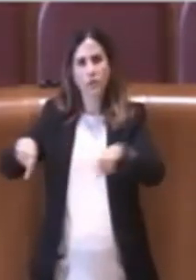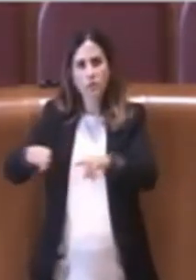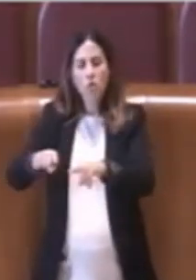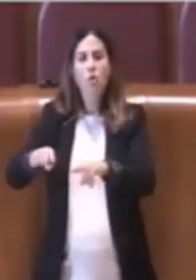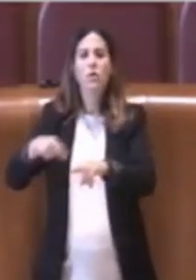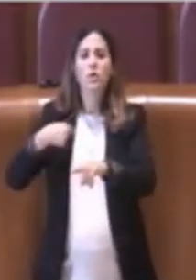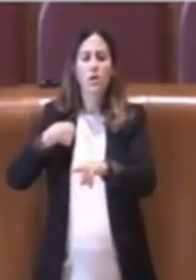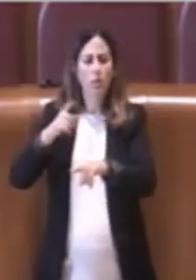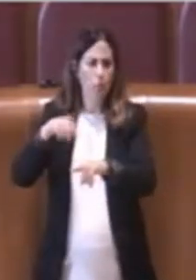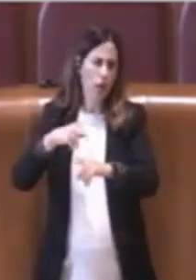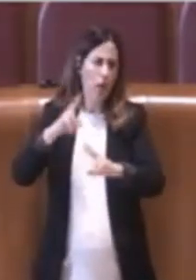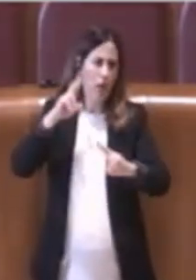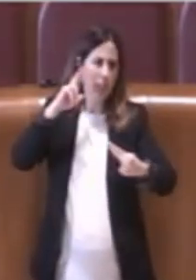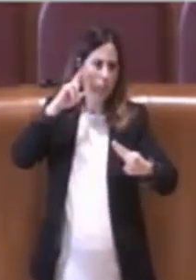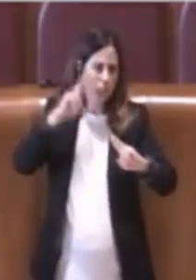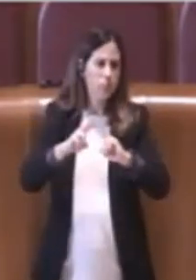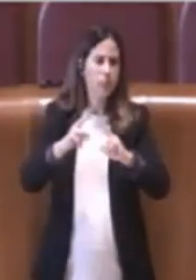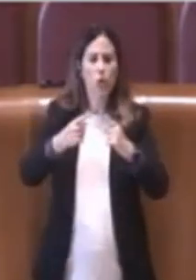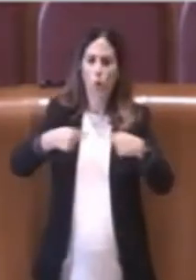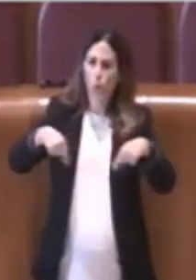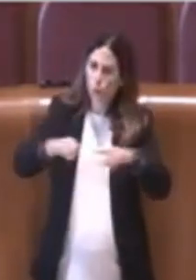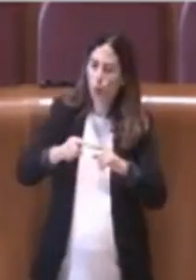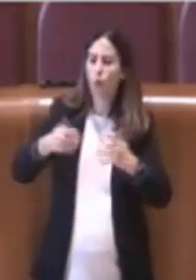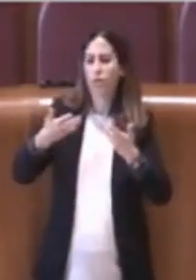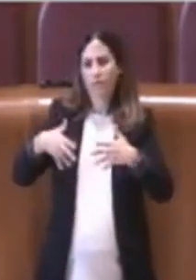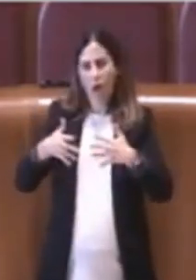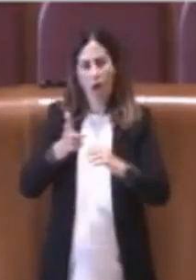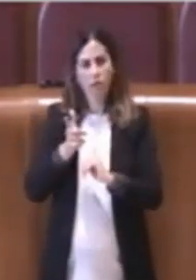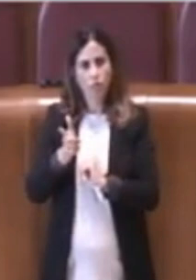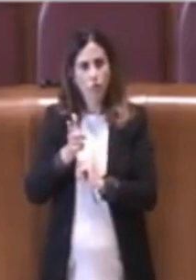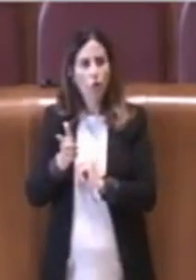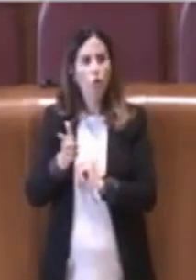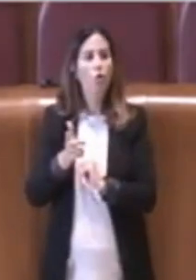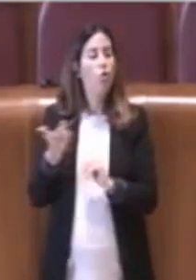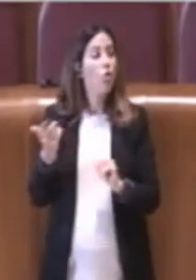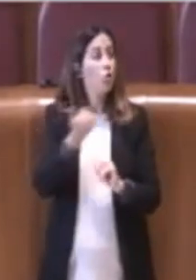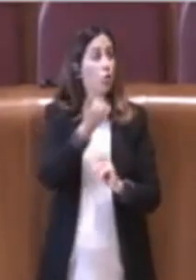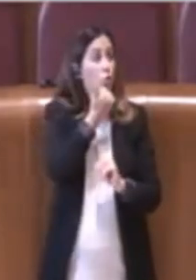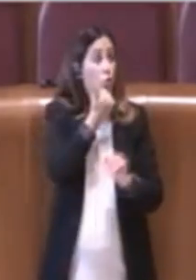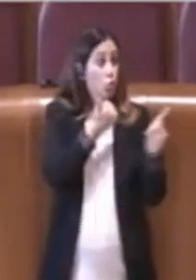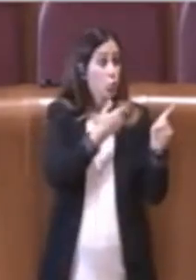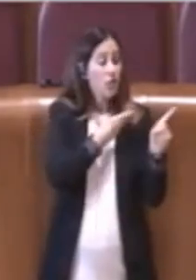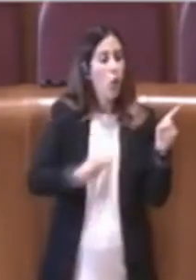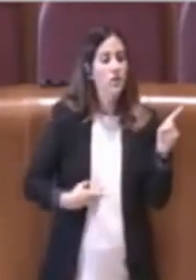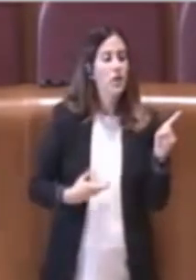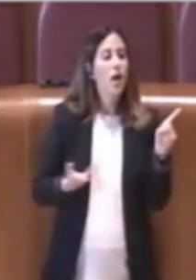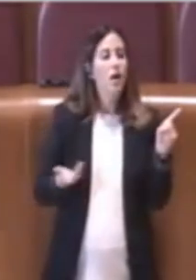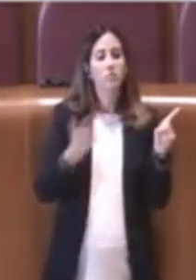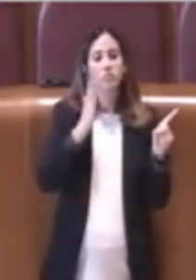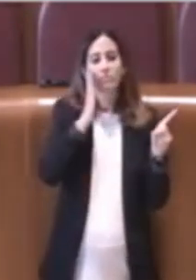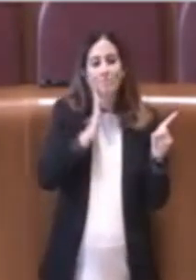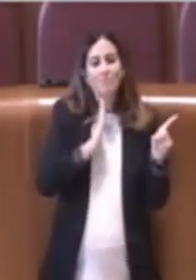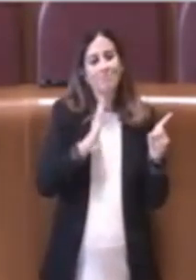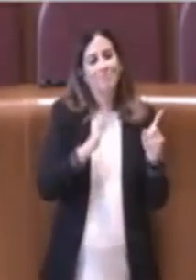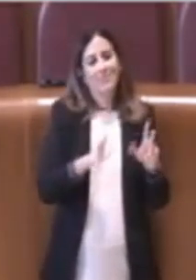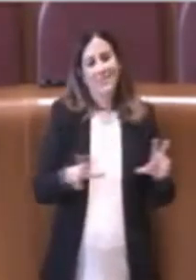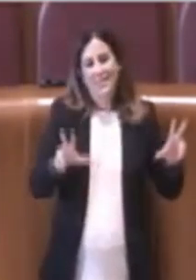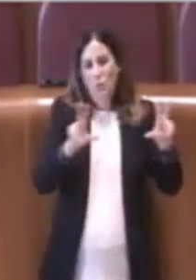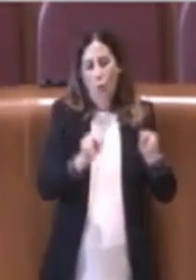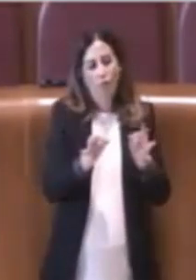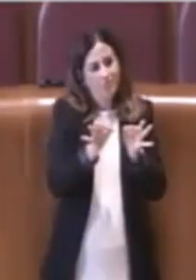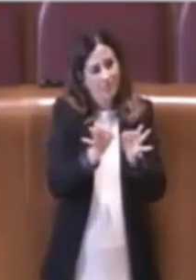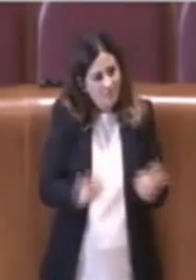anche riunioni dove abbiamo udito anche mi scusi consigliere di palma chiedo cortesemente per l'ennesima volta